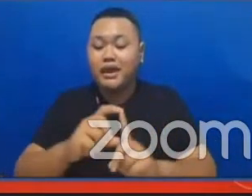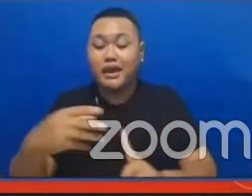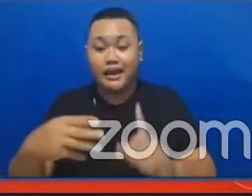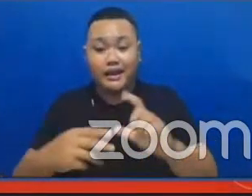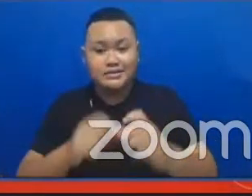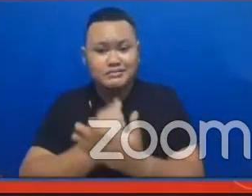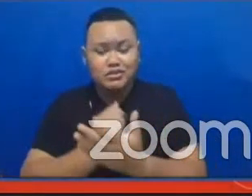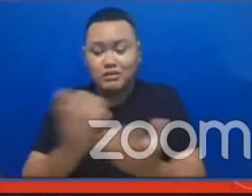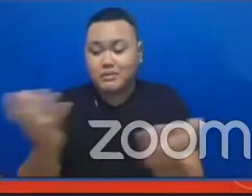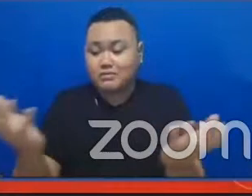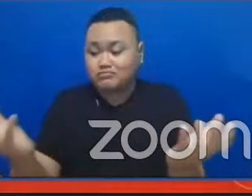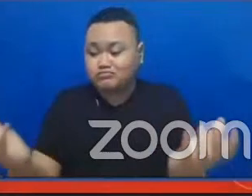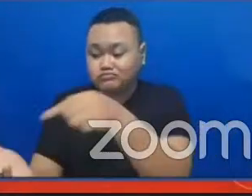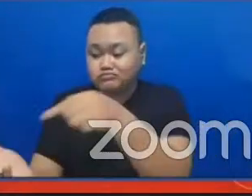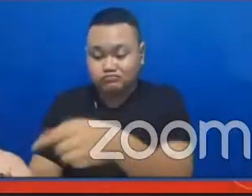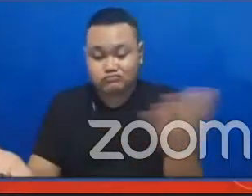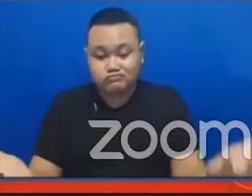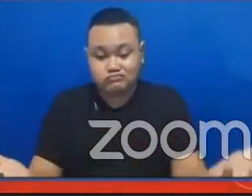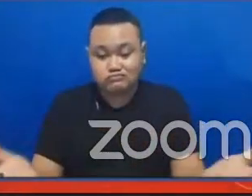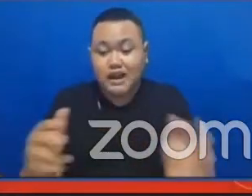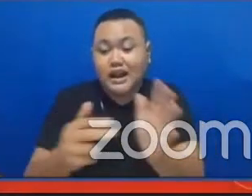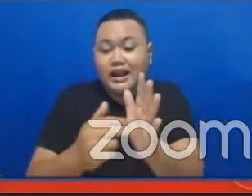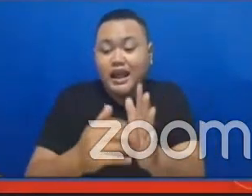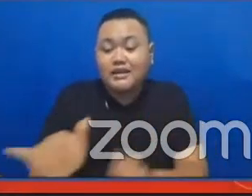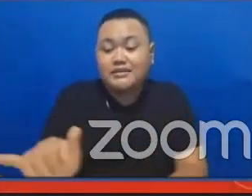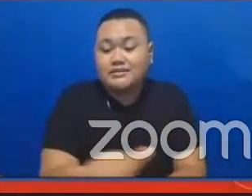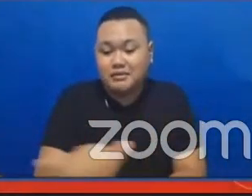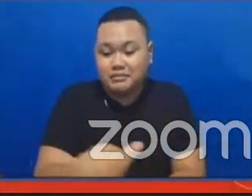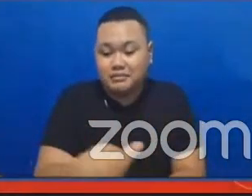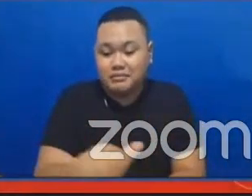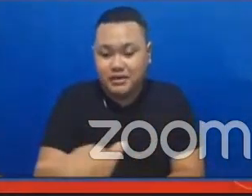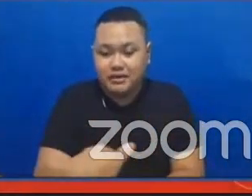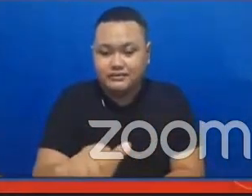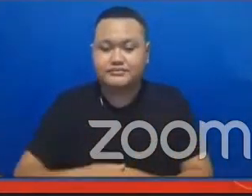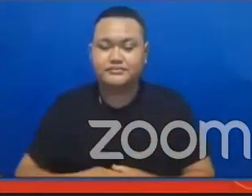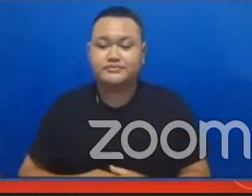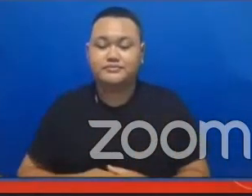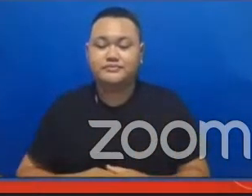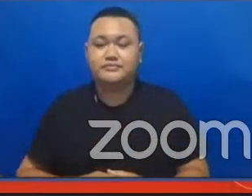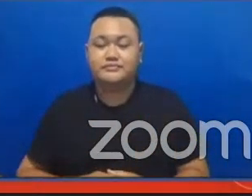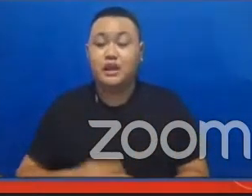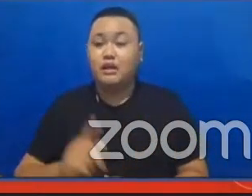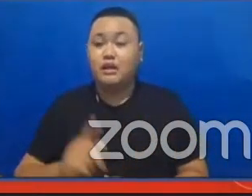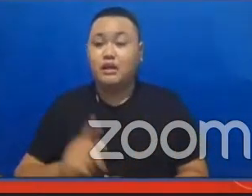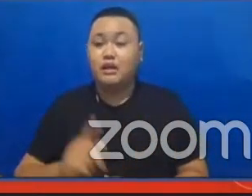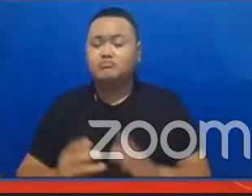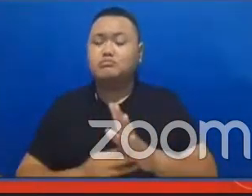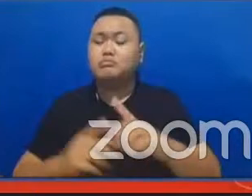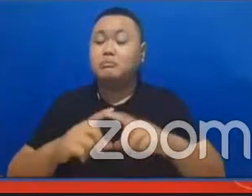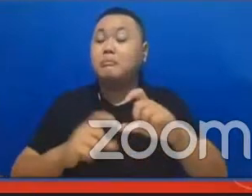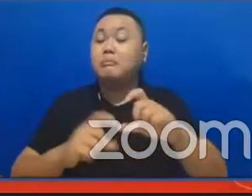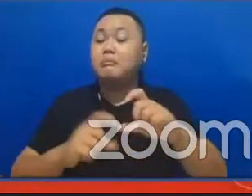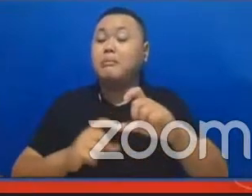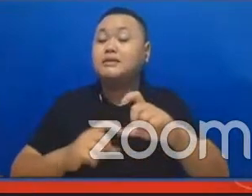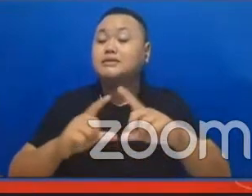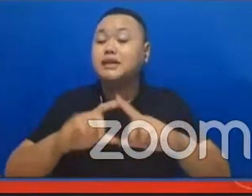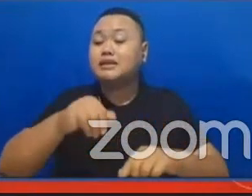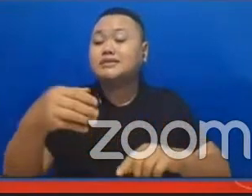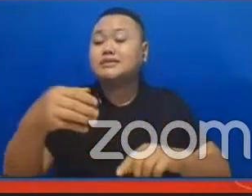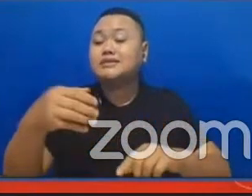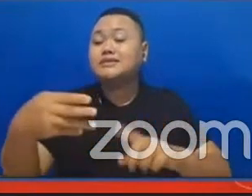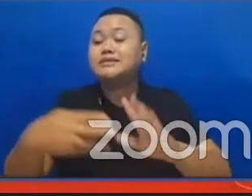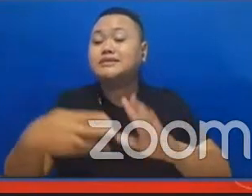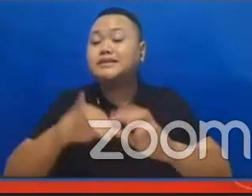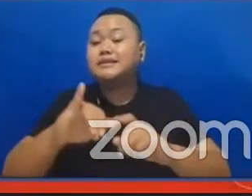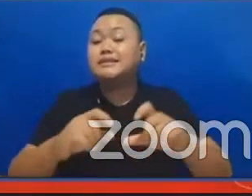nilai yang serupa. Jadi massa jenis misalnya yang kita diperoleh di laboratorium real